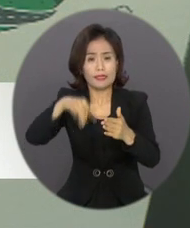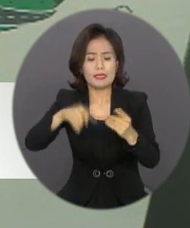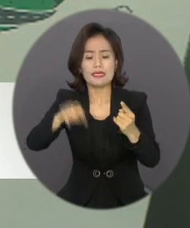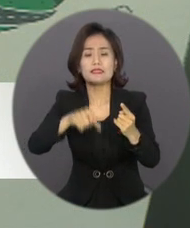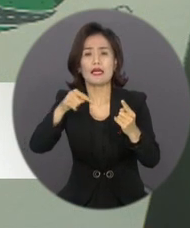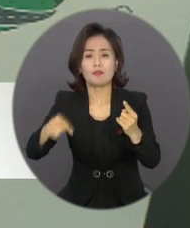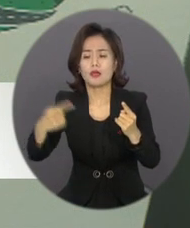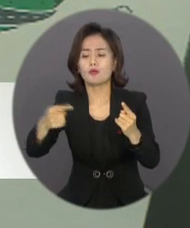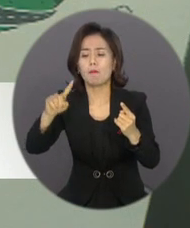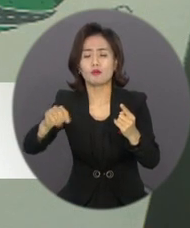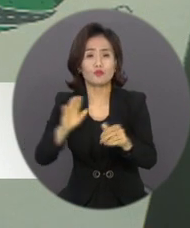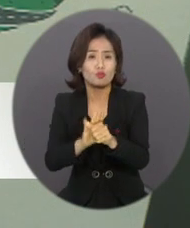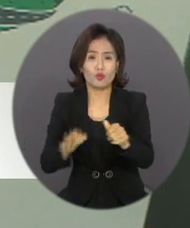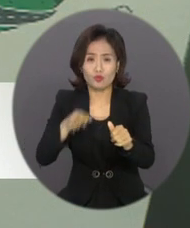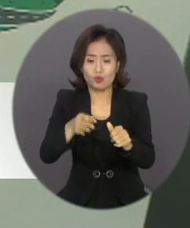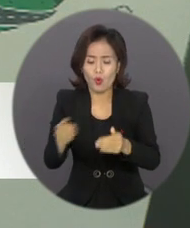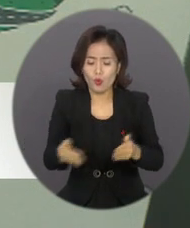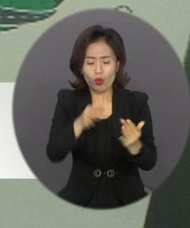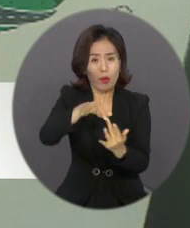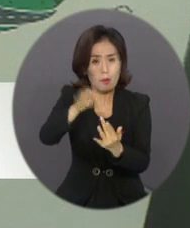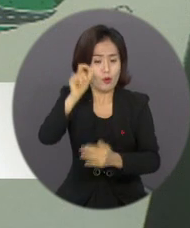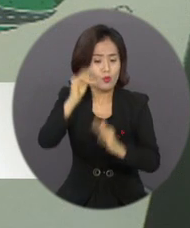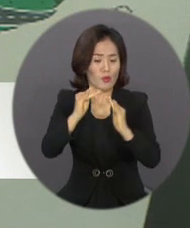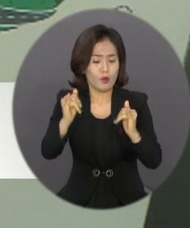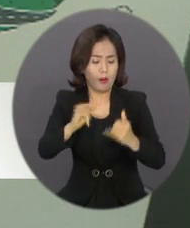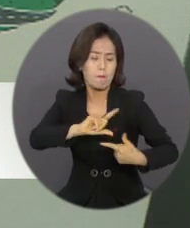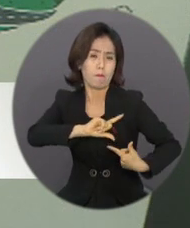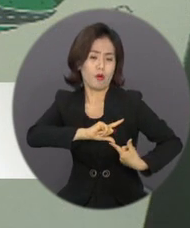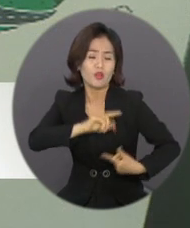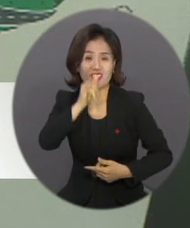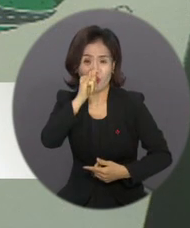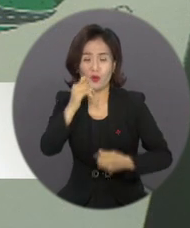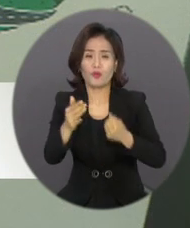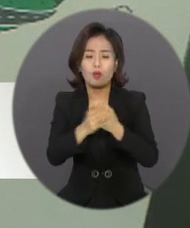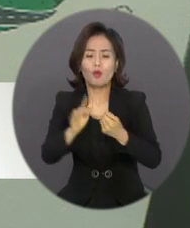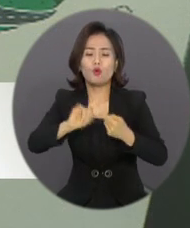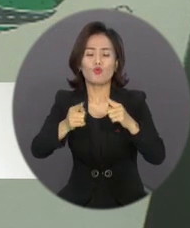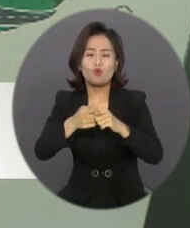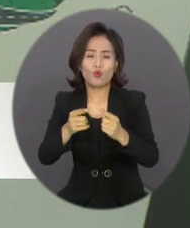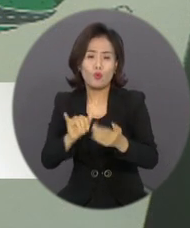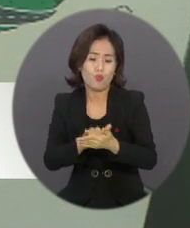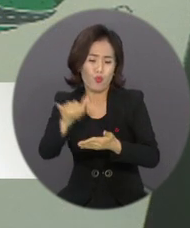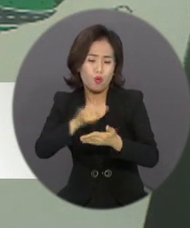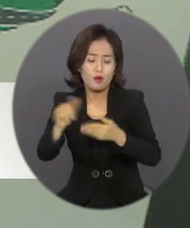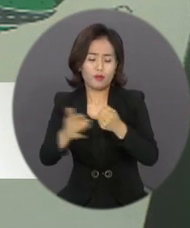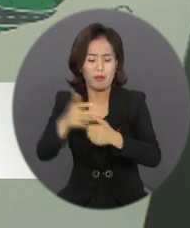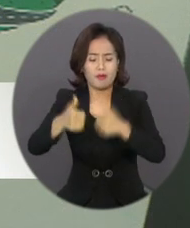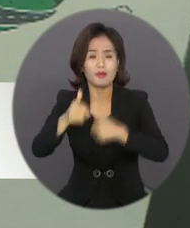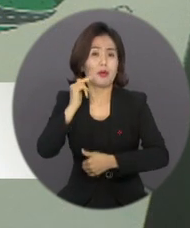1000만원 가까이 지원해주는 데다가 도에서 선발한 인재라는 명예까지 있다고 하면 서로 가려고 경쟁이